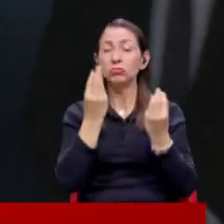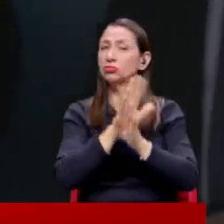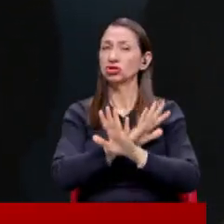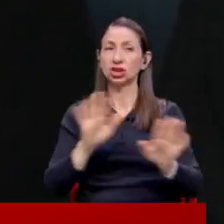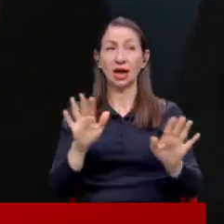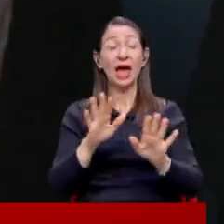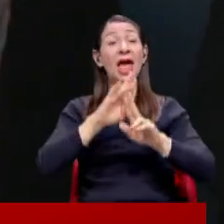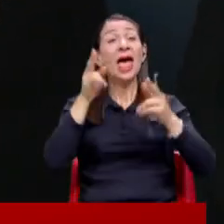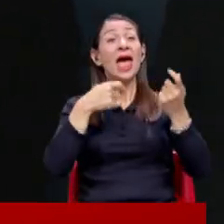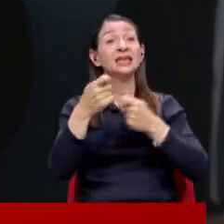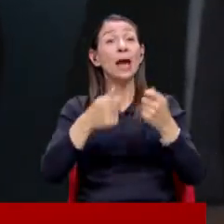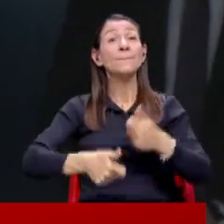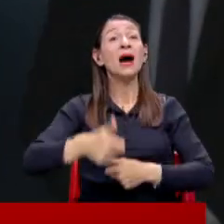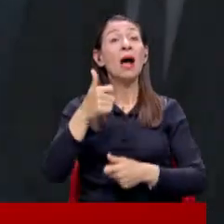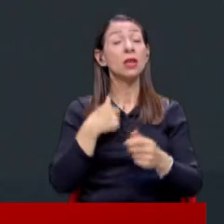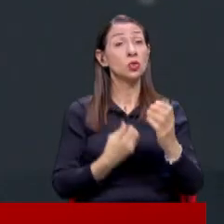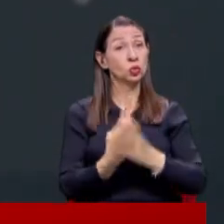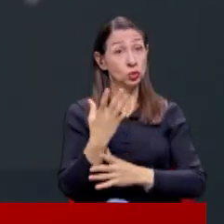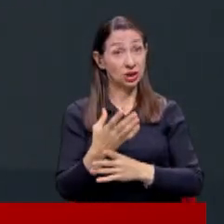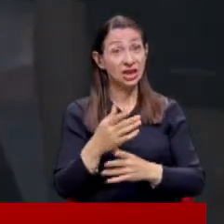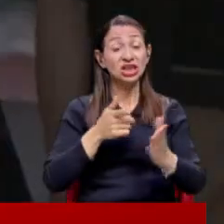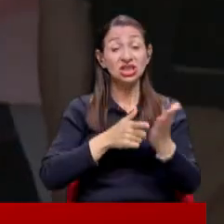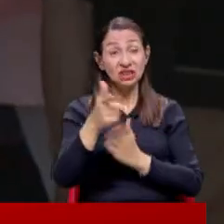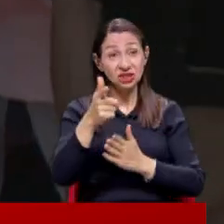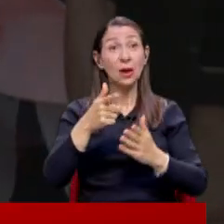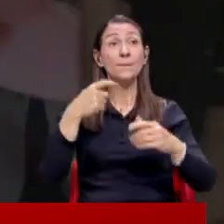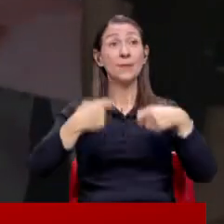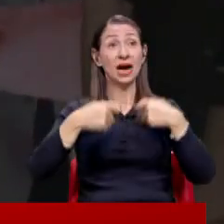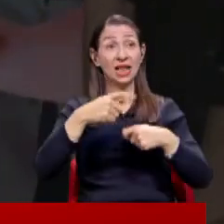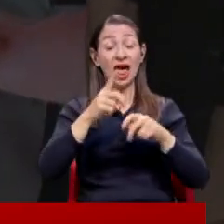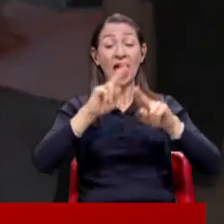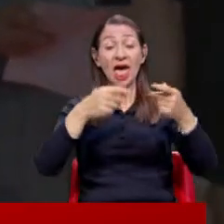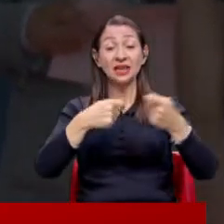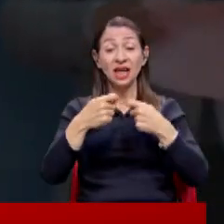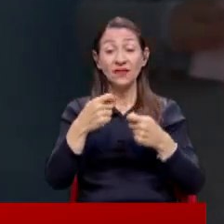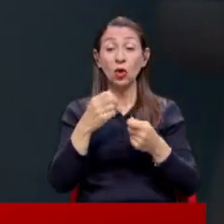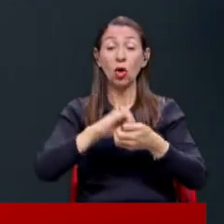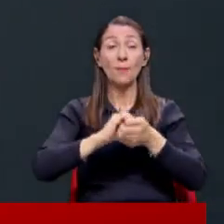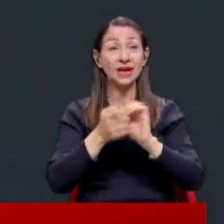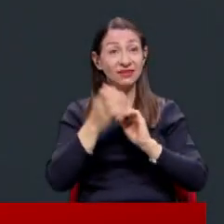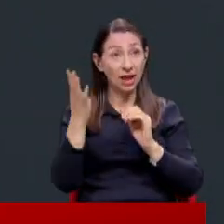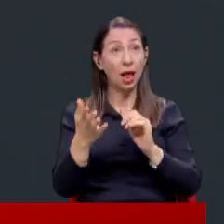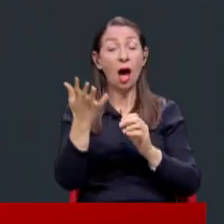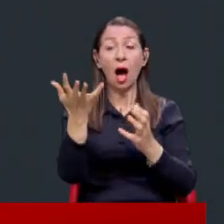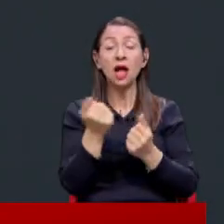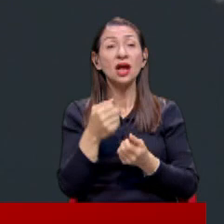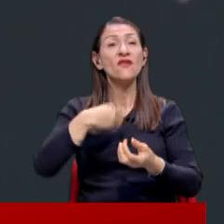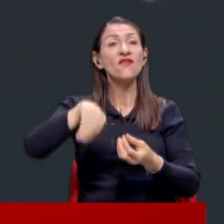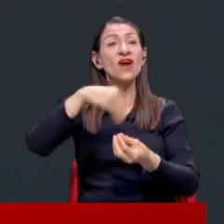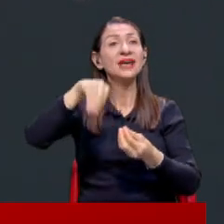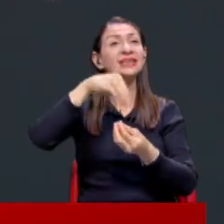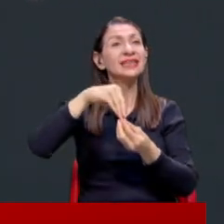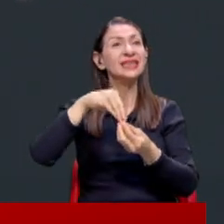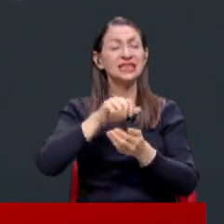girmeyecek. Esnaf Bakanlığı kuracağız. Çiftçi ve esnaf bankalardan, esnaf kefalet kooperatifinden aldıkları